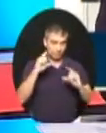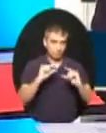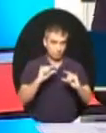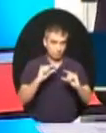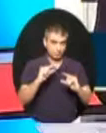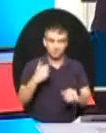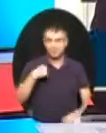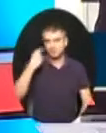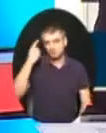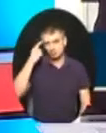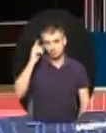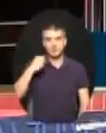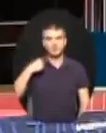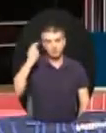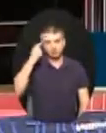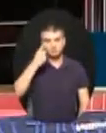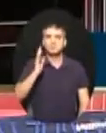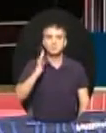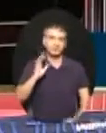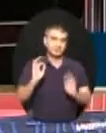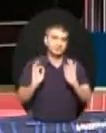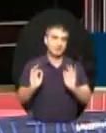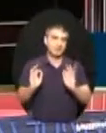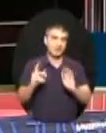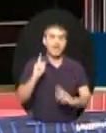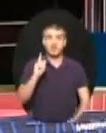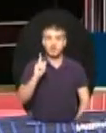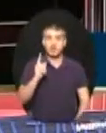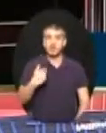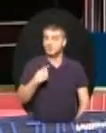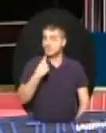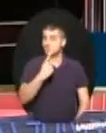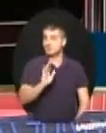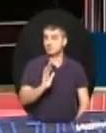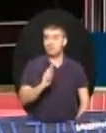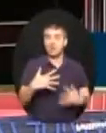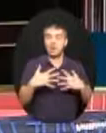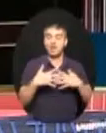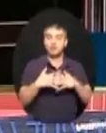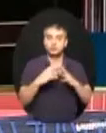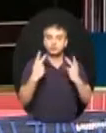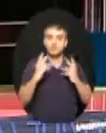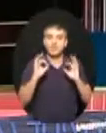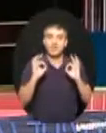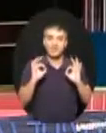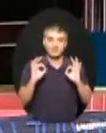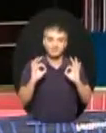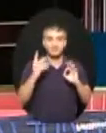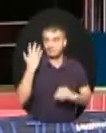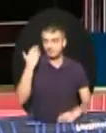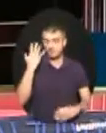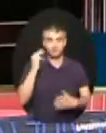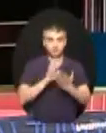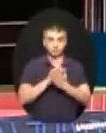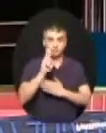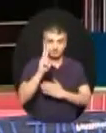נמוך יותר משיעור ההצבעה הכללי? אני חושב שזה מאוד סביר, אבל אני אמרתי לך, אחדות שווה אפס, אם בעבר היה